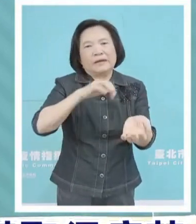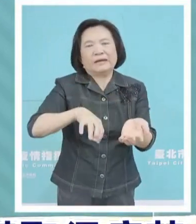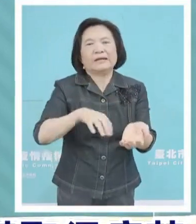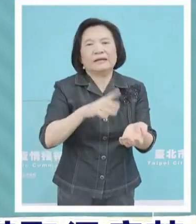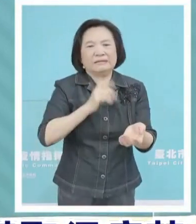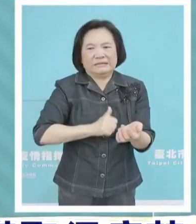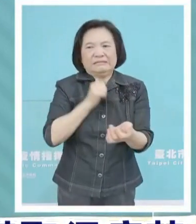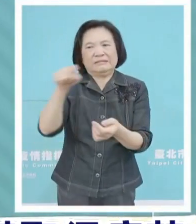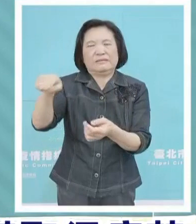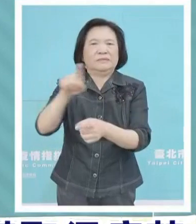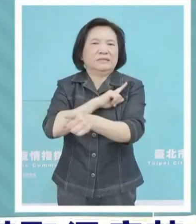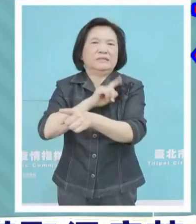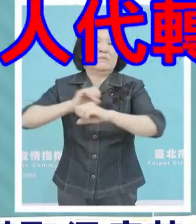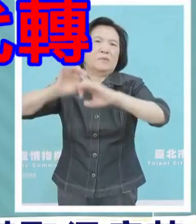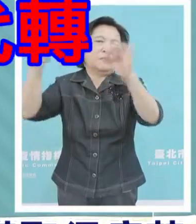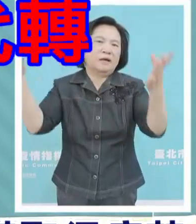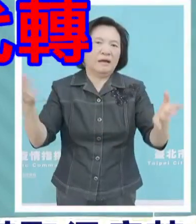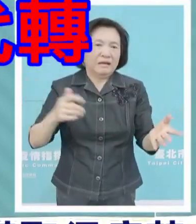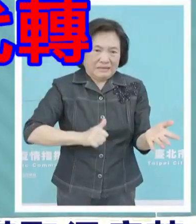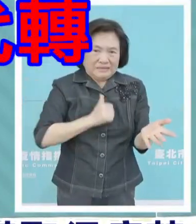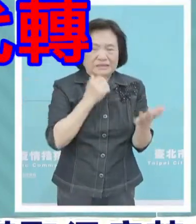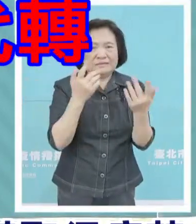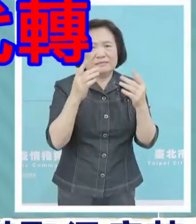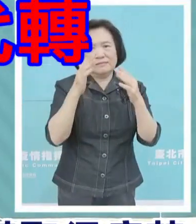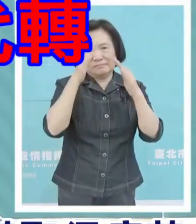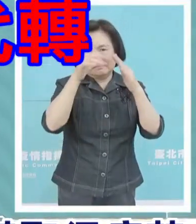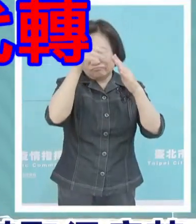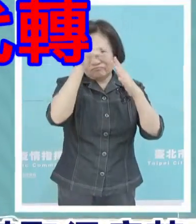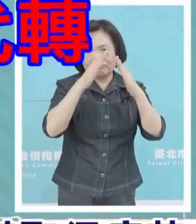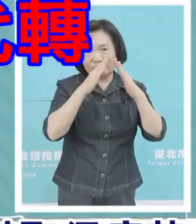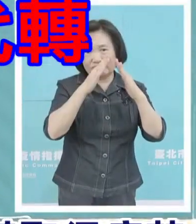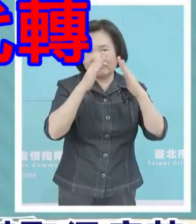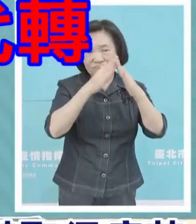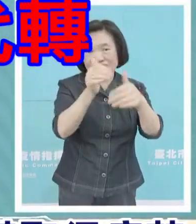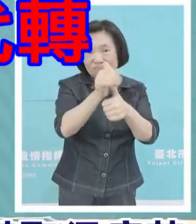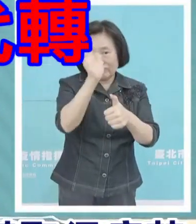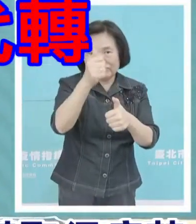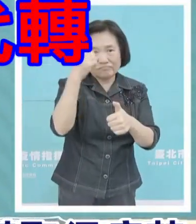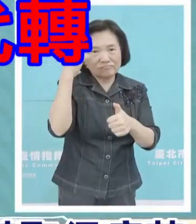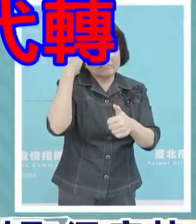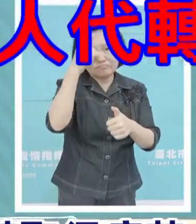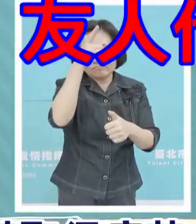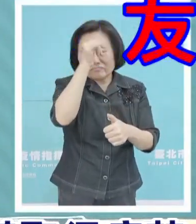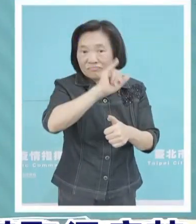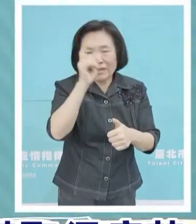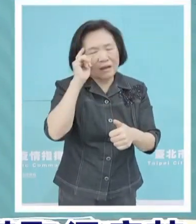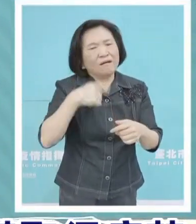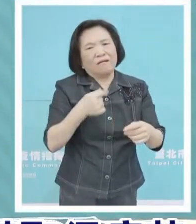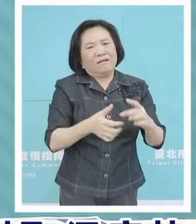是，我跟许金川没有联络，都是这个朋友代转。